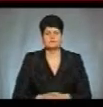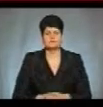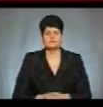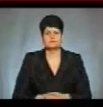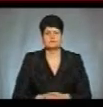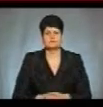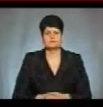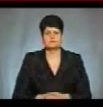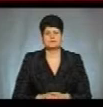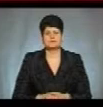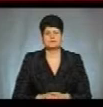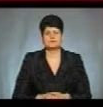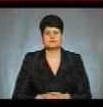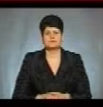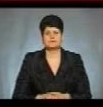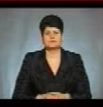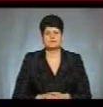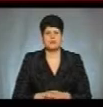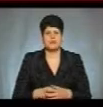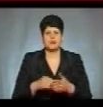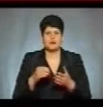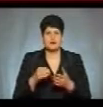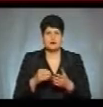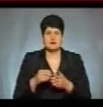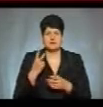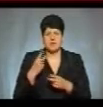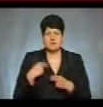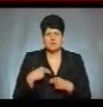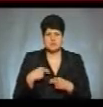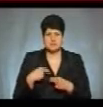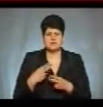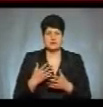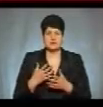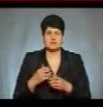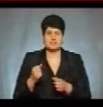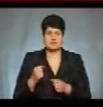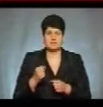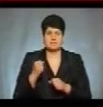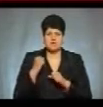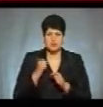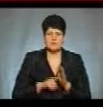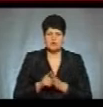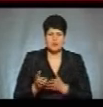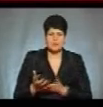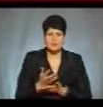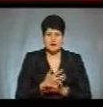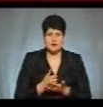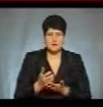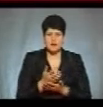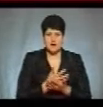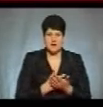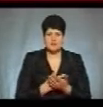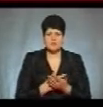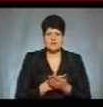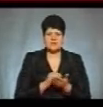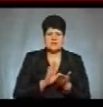Купили хлопці садовий вар, і два працівники з Міськшляхрембуду з мішками почали прибирати і замащувати